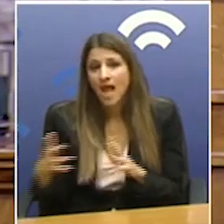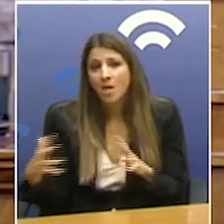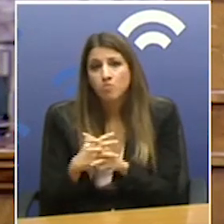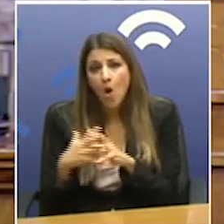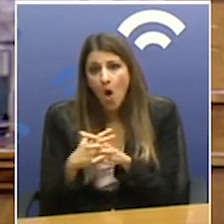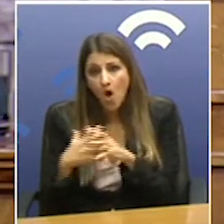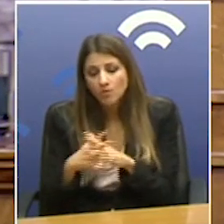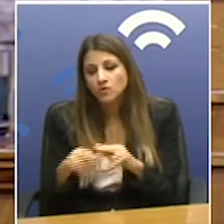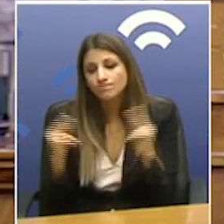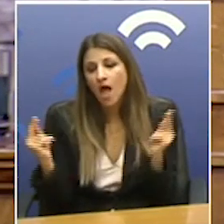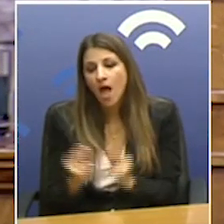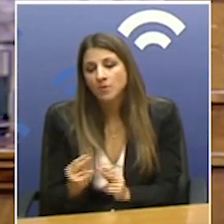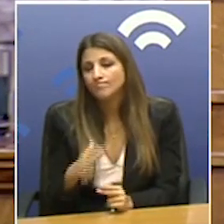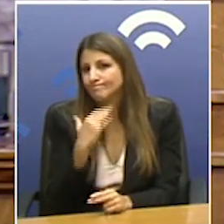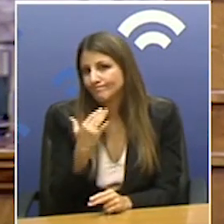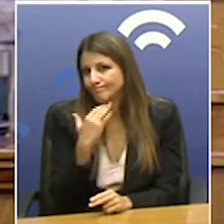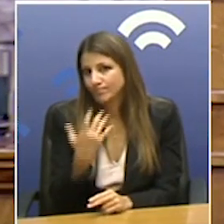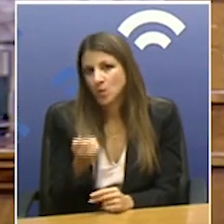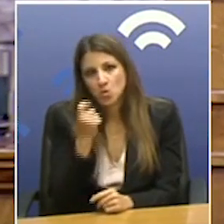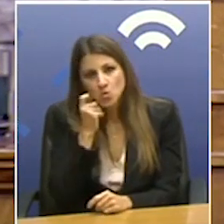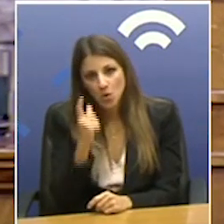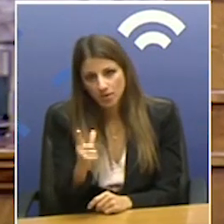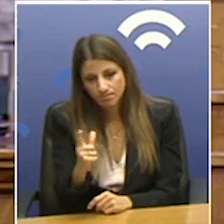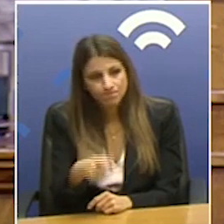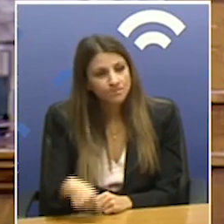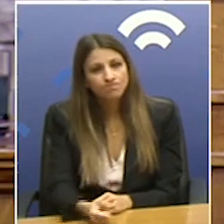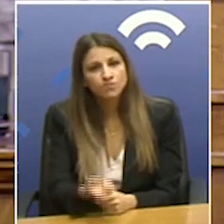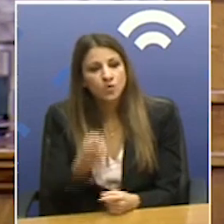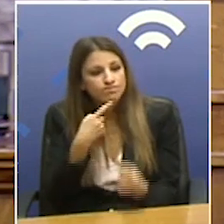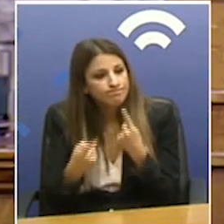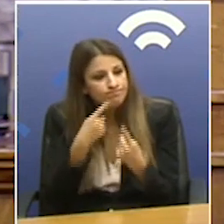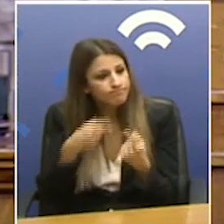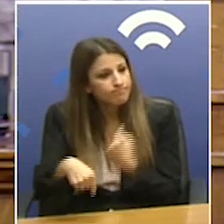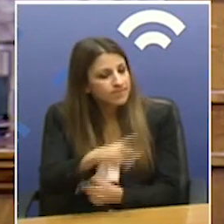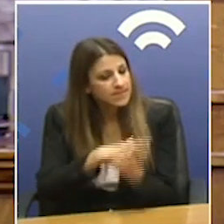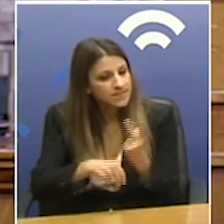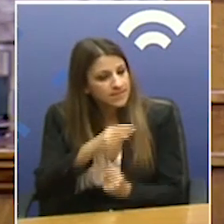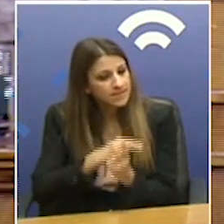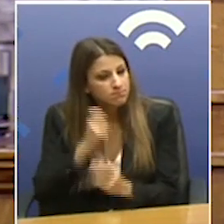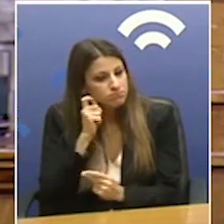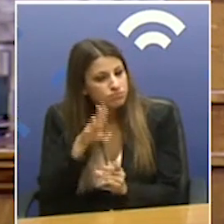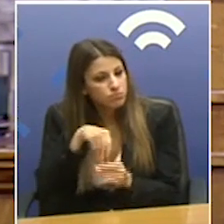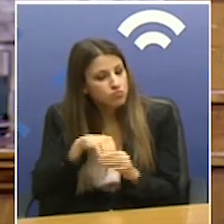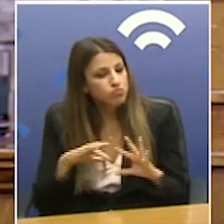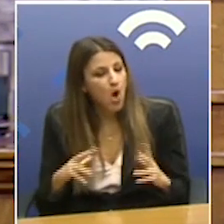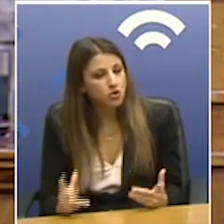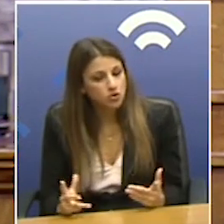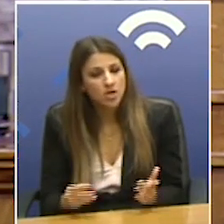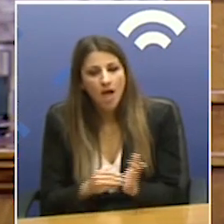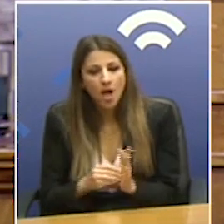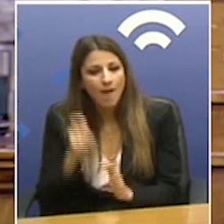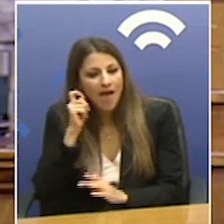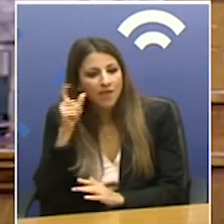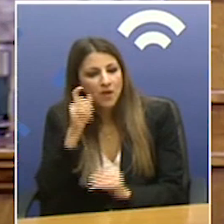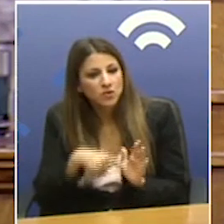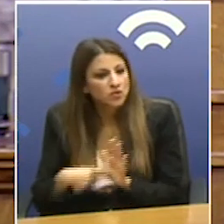απέτρεψε. Ο προβληματισμός, ωστόσο, και ο δημόσιος διάλογος για το περιεχόμενο, όσο και για το ύφος των εκδηλώσεων,